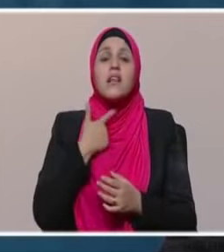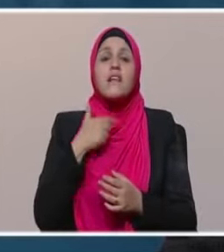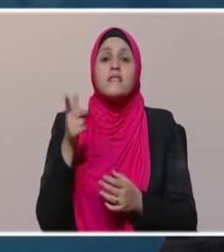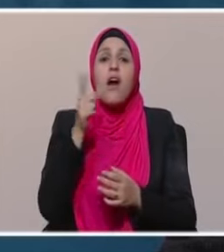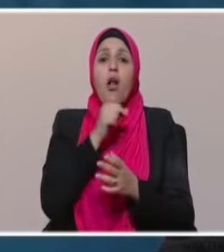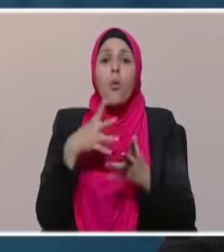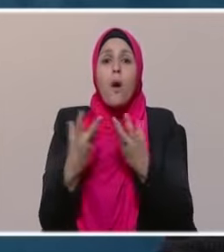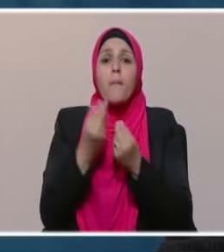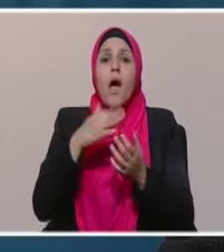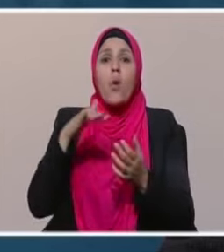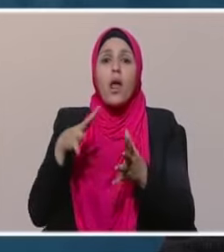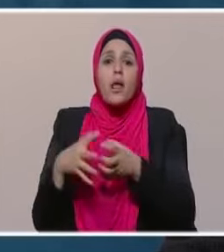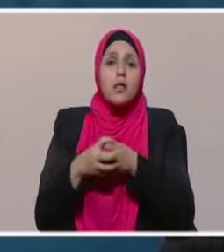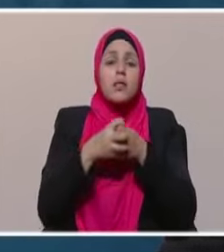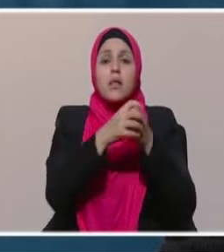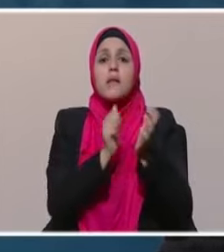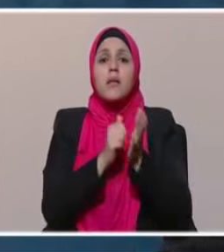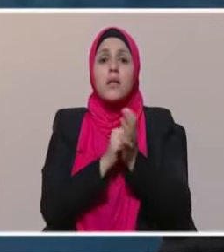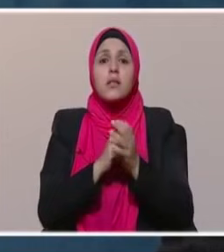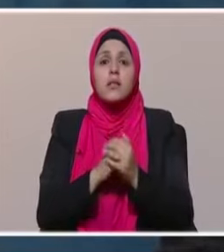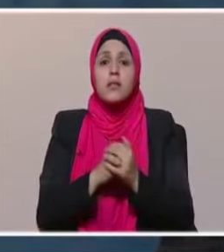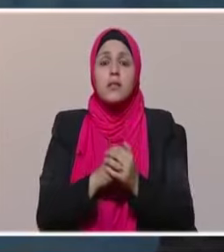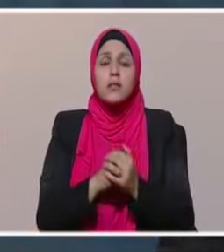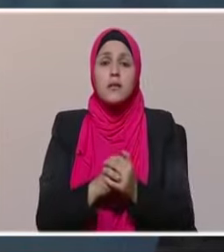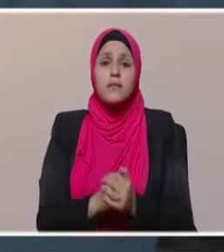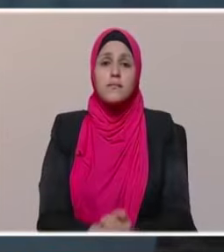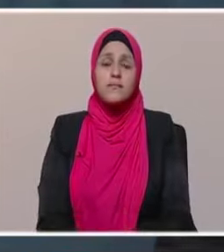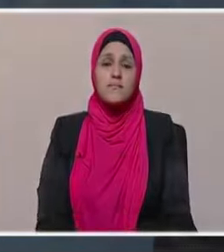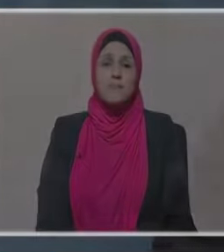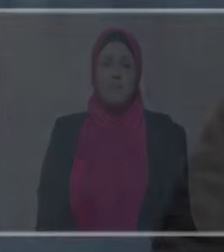بيهم، اروح بيهم البيت.